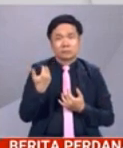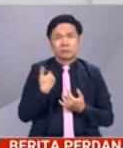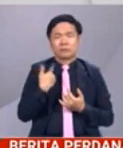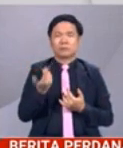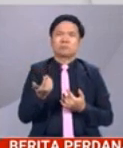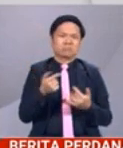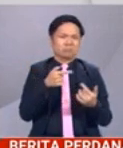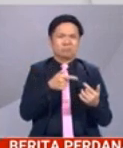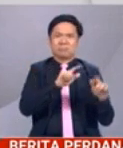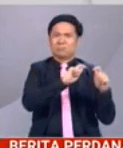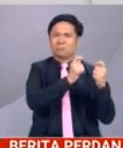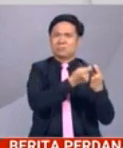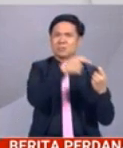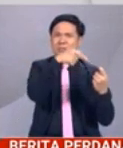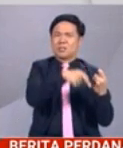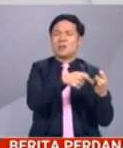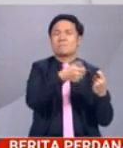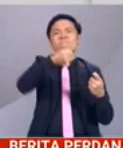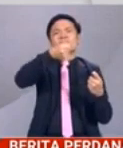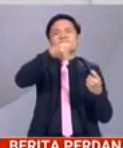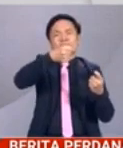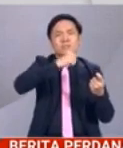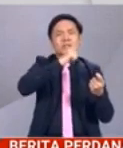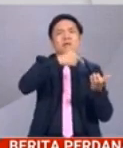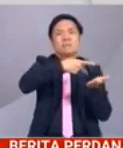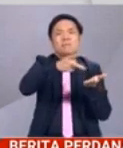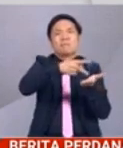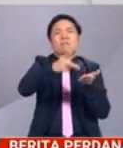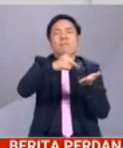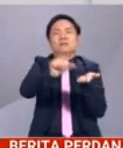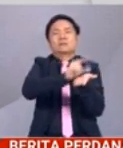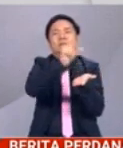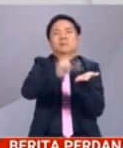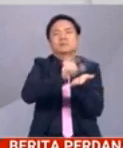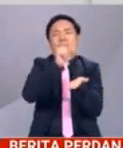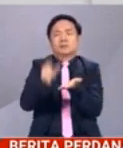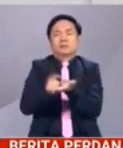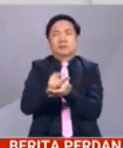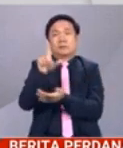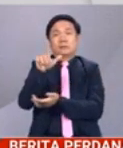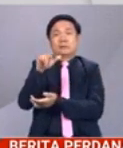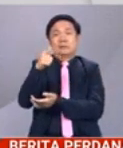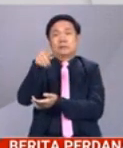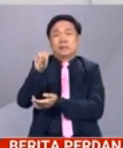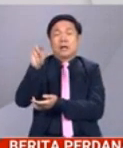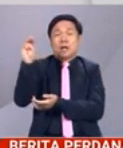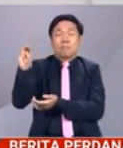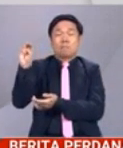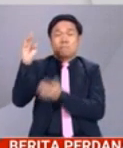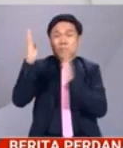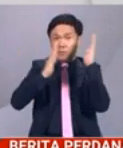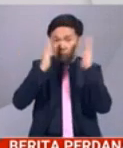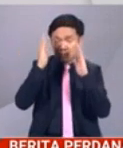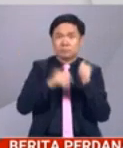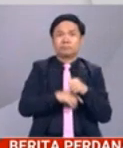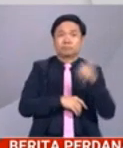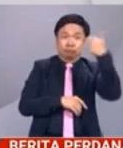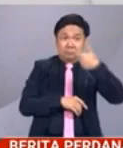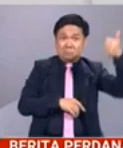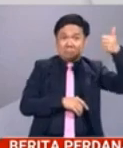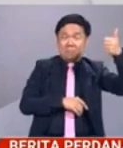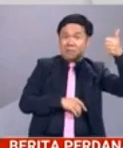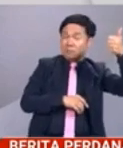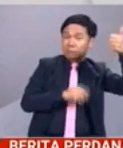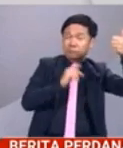pasukan itu dengan isu tunggakan gaji pemain pakai saingan Liga Michelle ligga-n musim ini setiap seekor meloloskan video